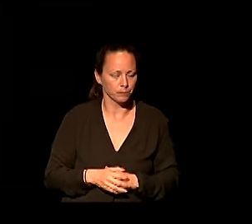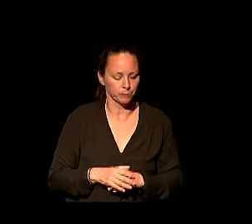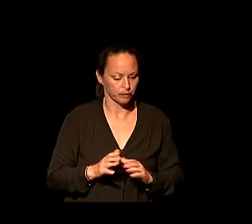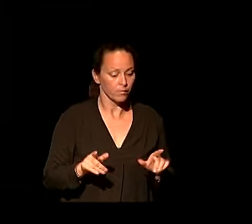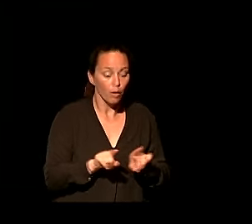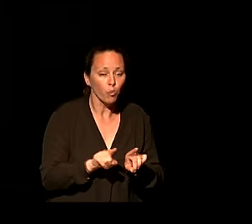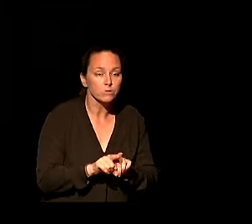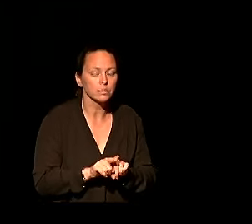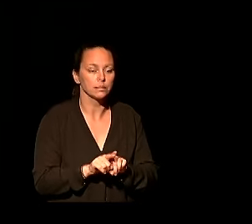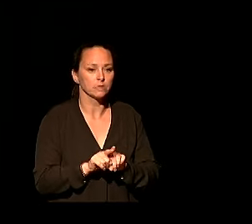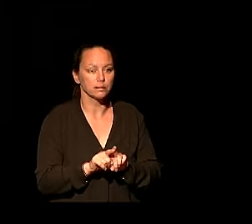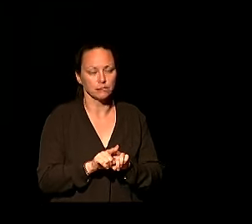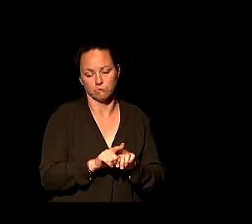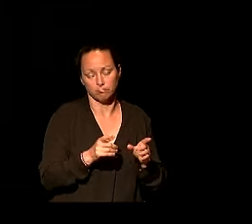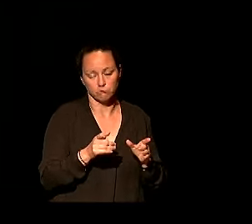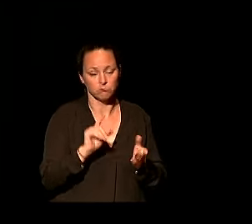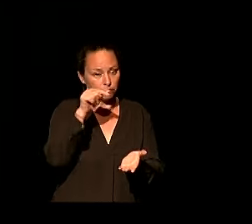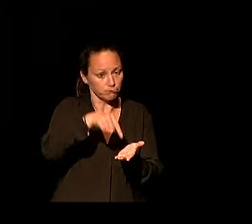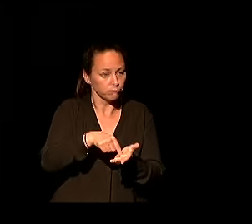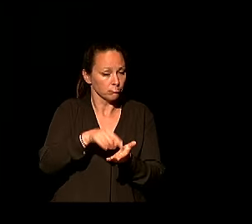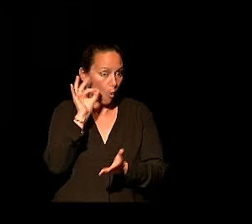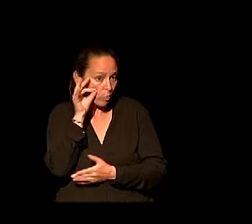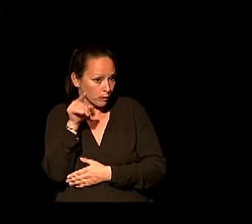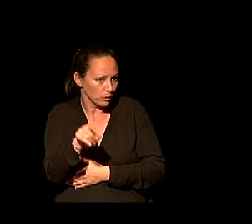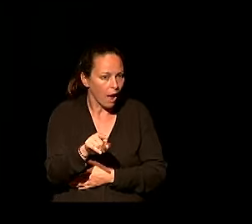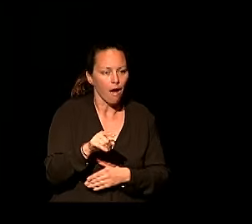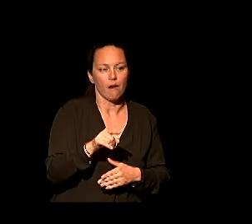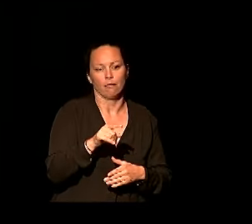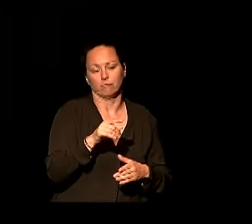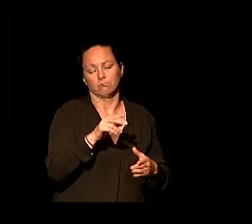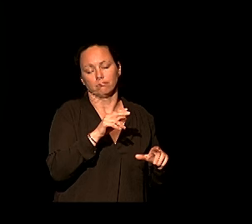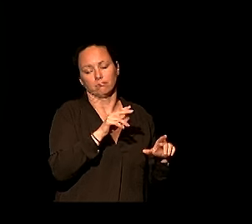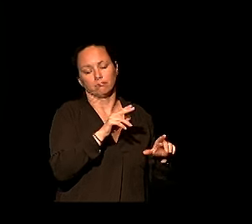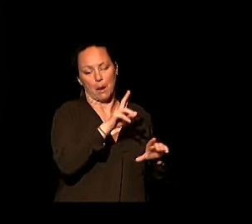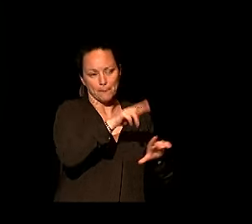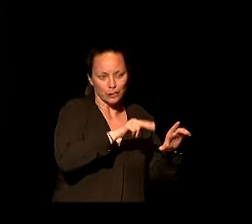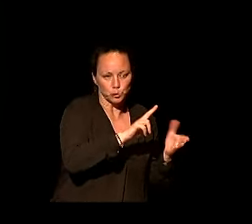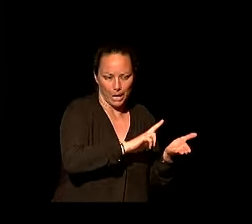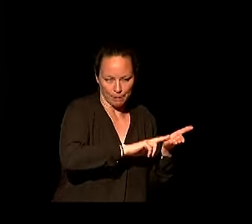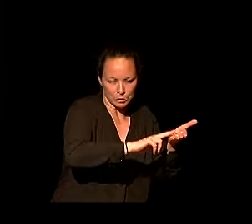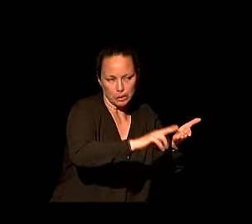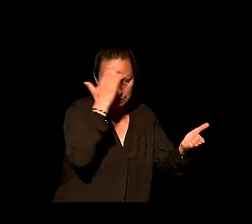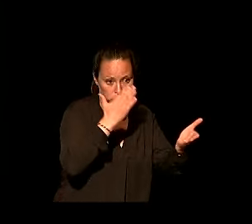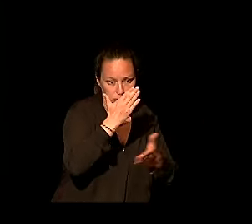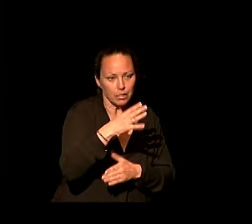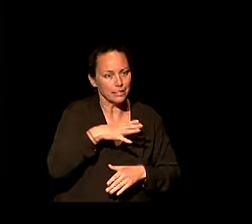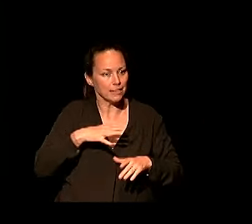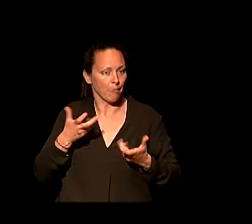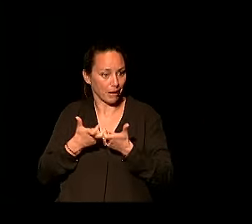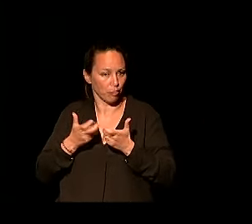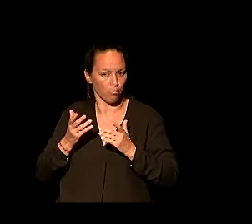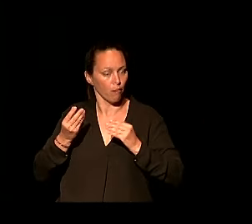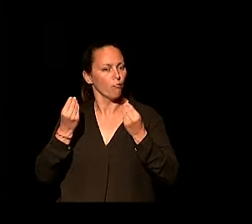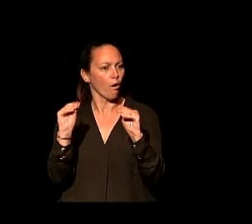galeries de Hollywood, où l'impressionnisme va être très célèbre. Alors, il va y avoir différentes, notamment dans cette galerie, la Dazzle